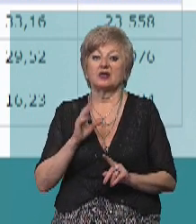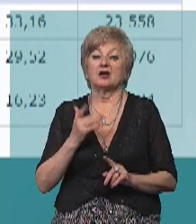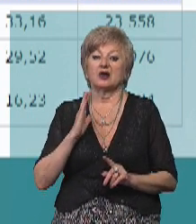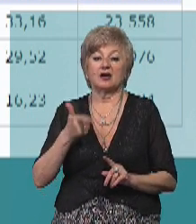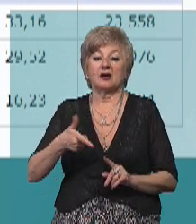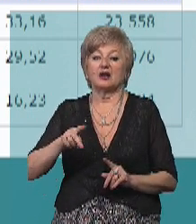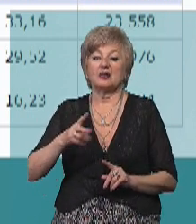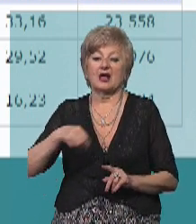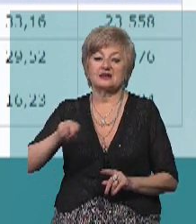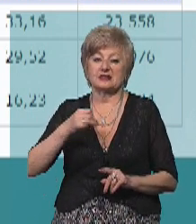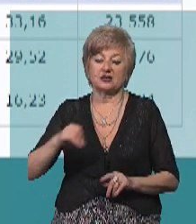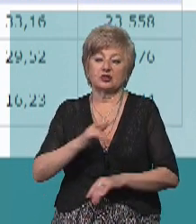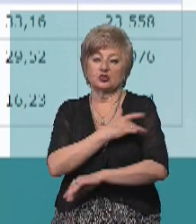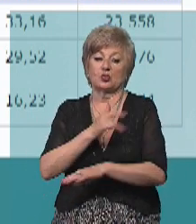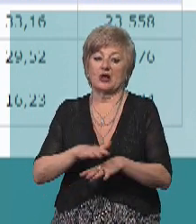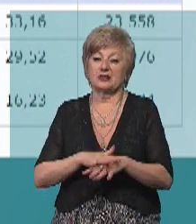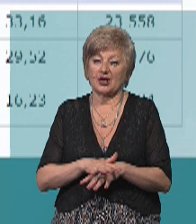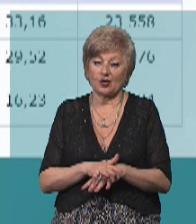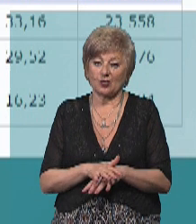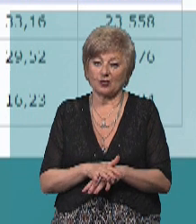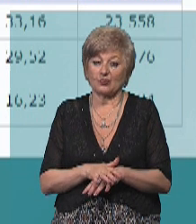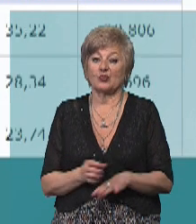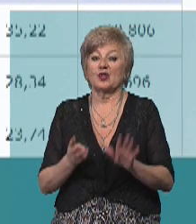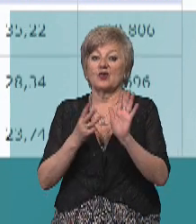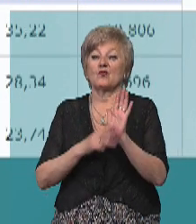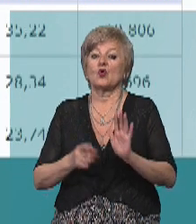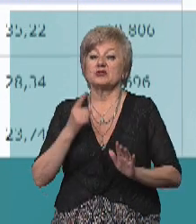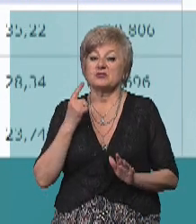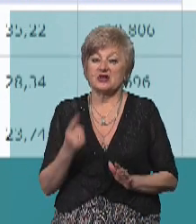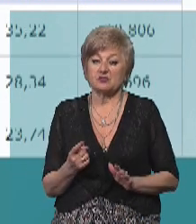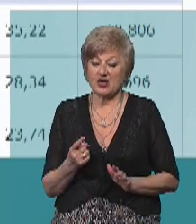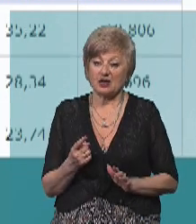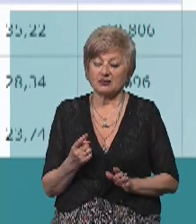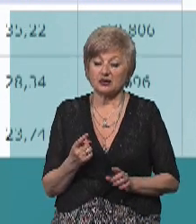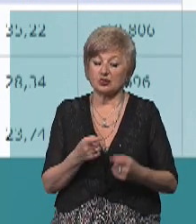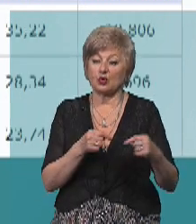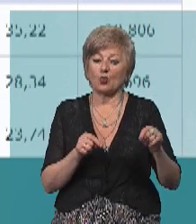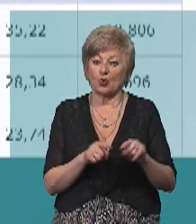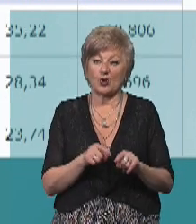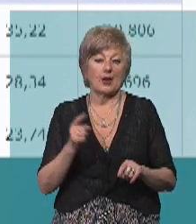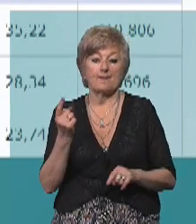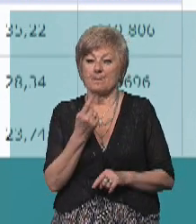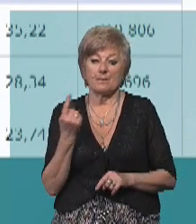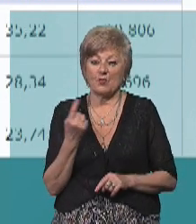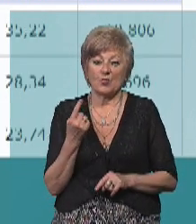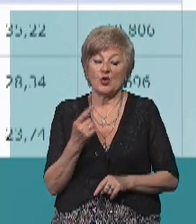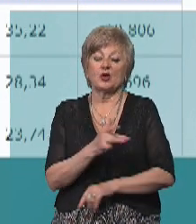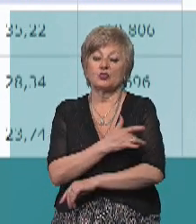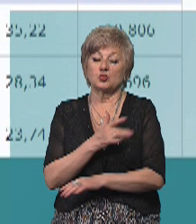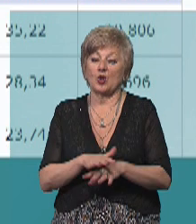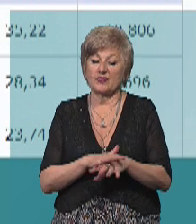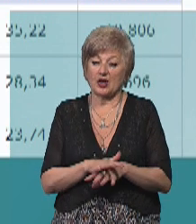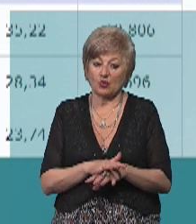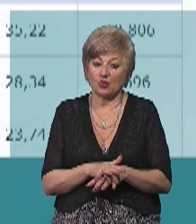Гладкий, політична партія «Слуга народу». 81-й округ, перша позиція знову «Слуга